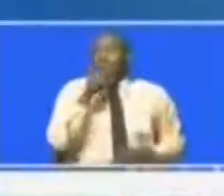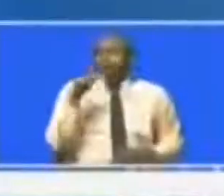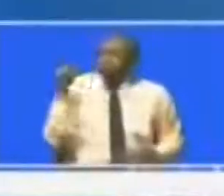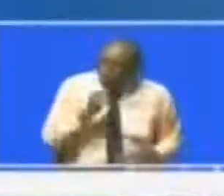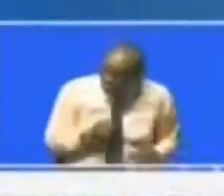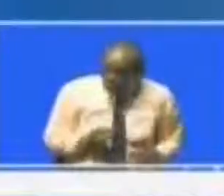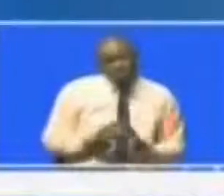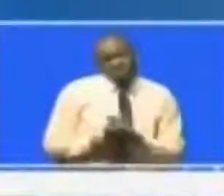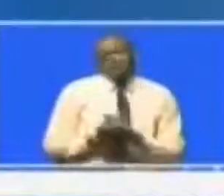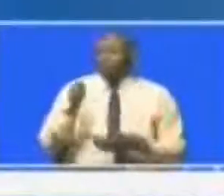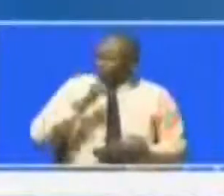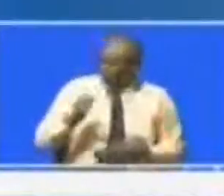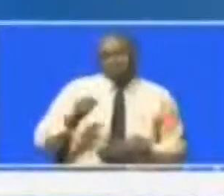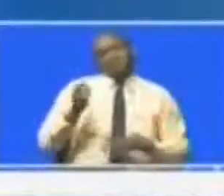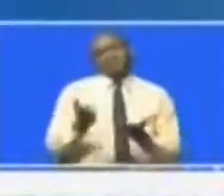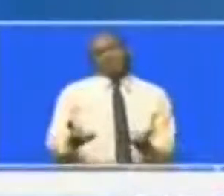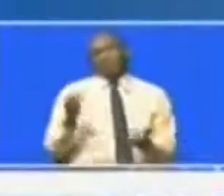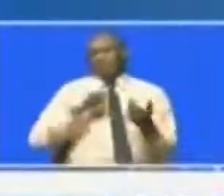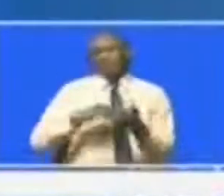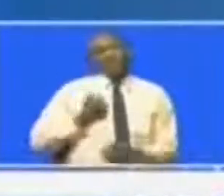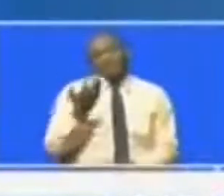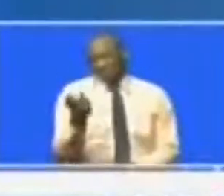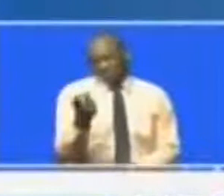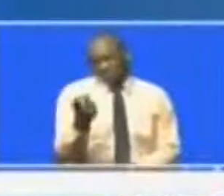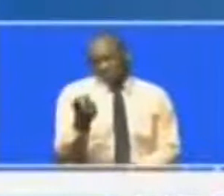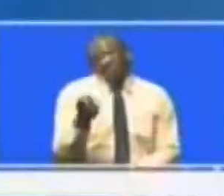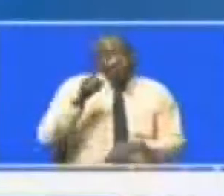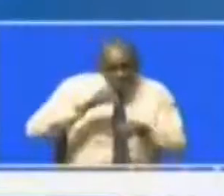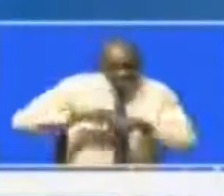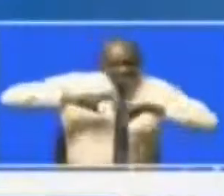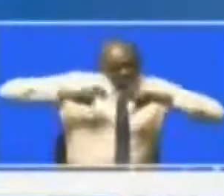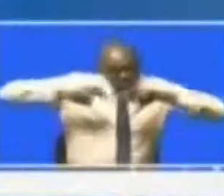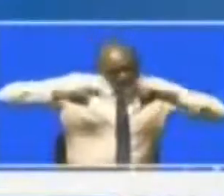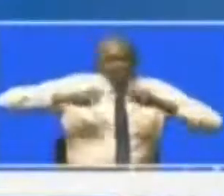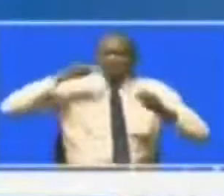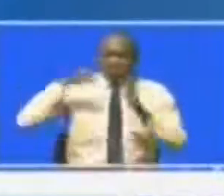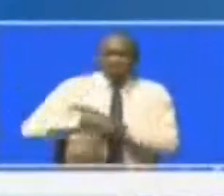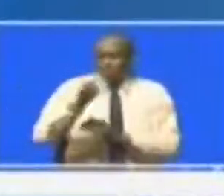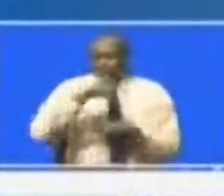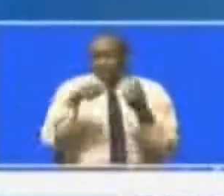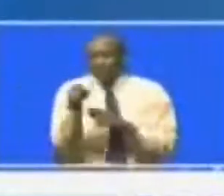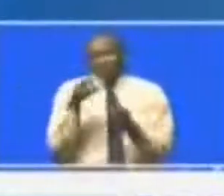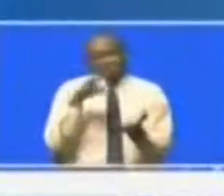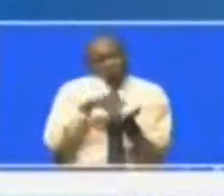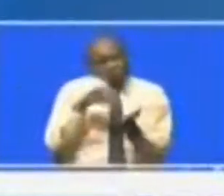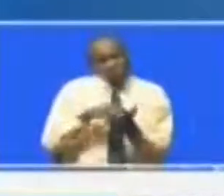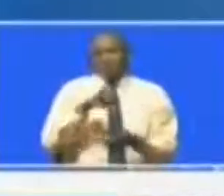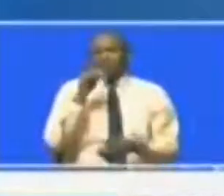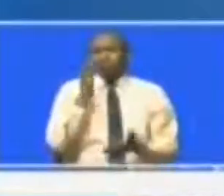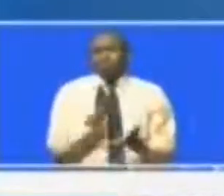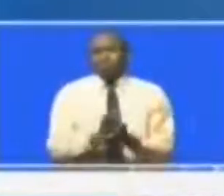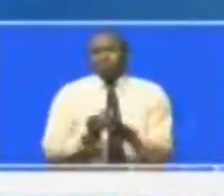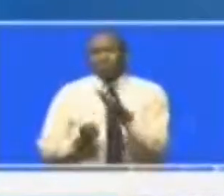alikuwa mzee kumliko. Na alipoendelea kutafiti kuhusu mambo haya ndio akagundua